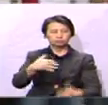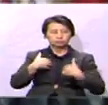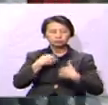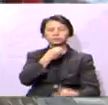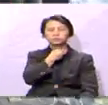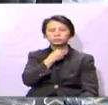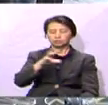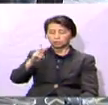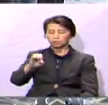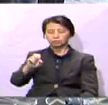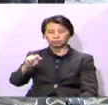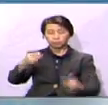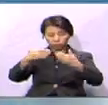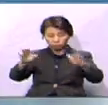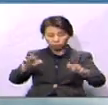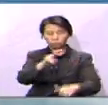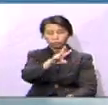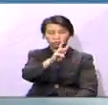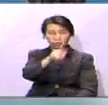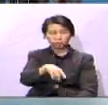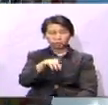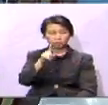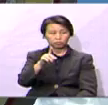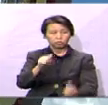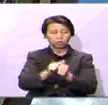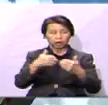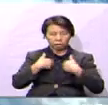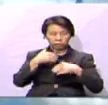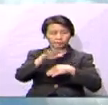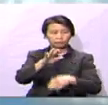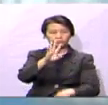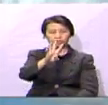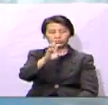Perak. Maps yang dibuka pada 26 Jun 2017 mempunyai